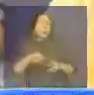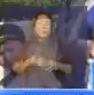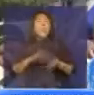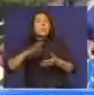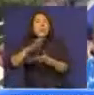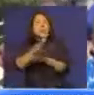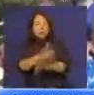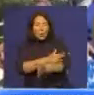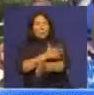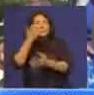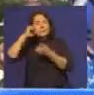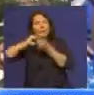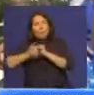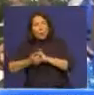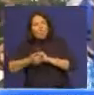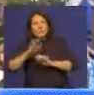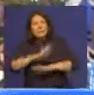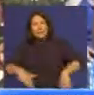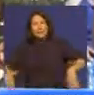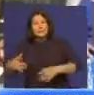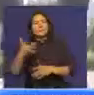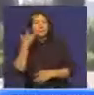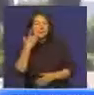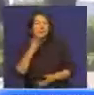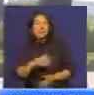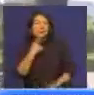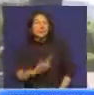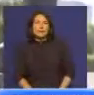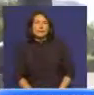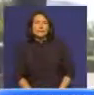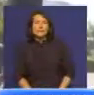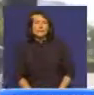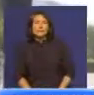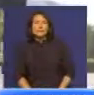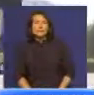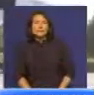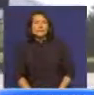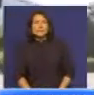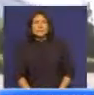надолго запомнится маленьким виновникам торжества. Сабина Балашкина, Саламат Каипов, Каспий Акпарат.